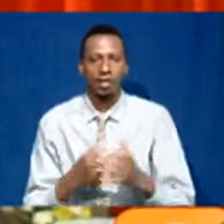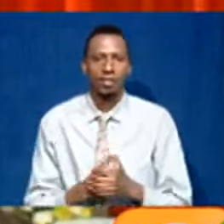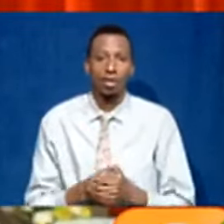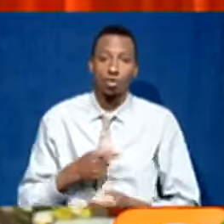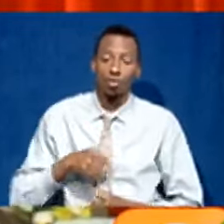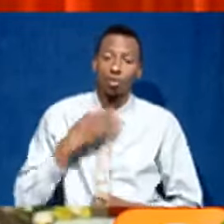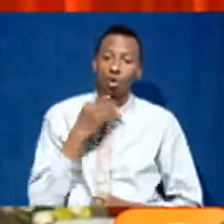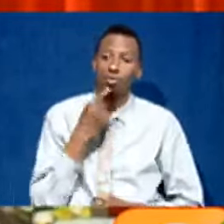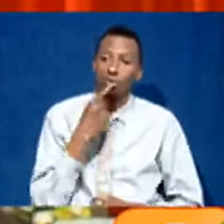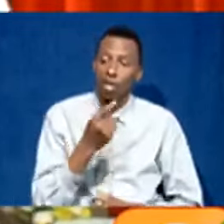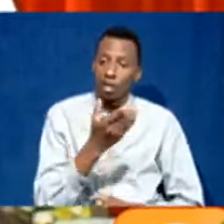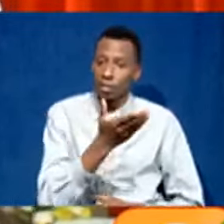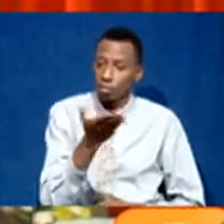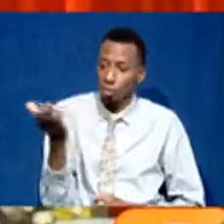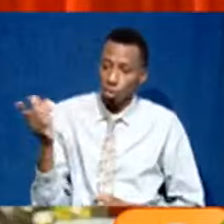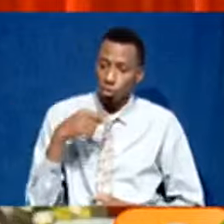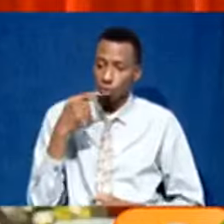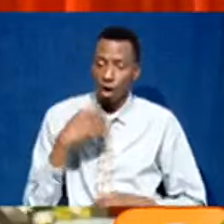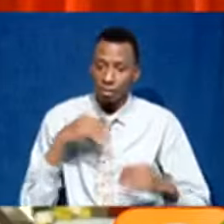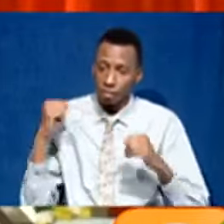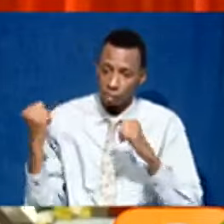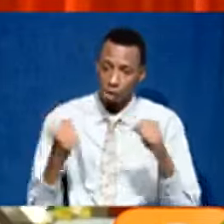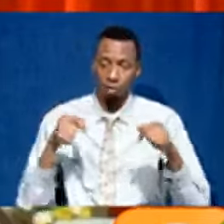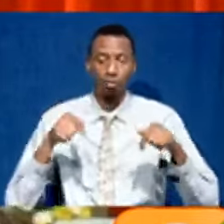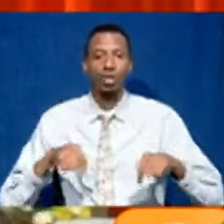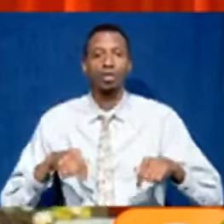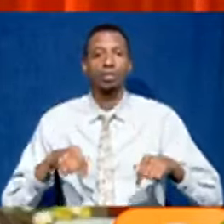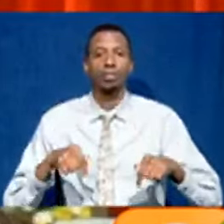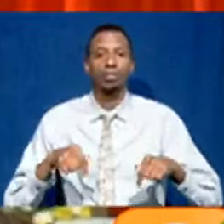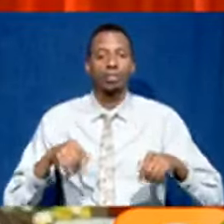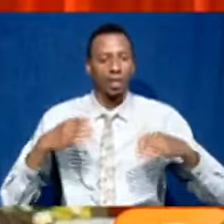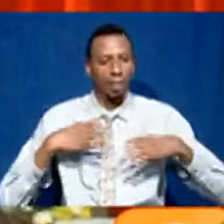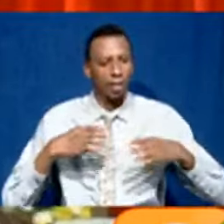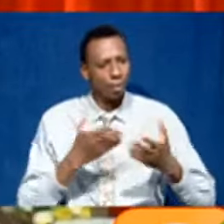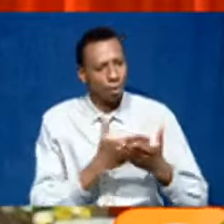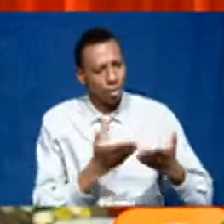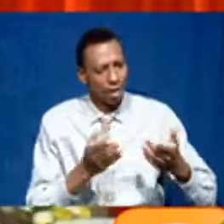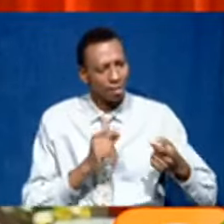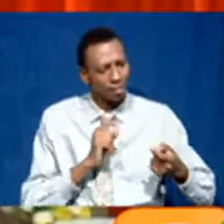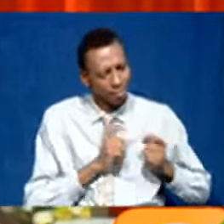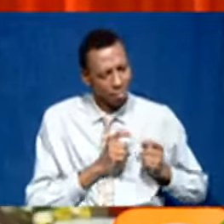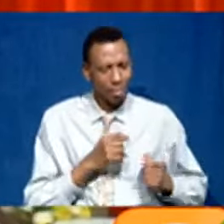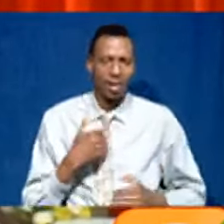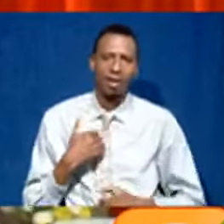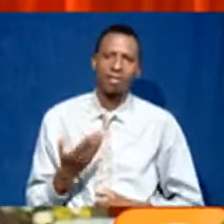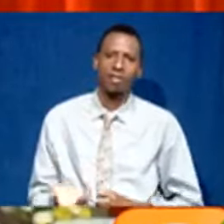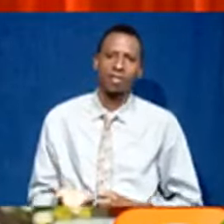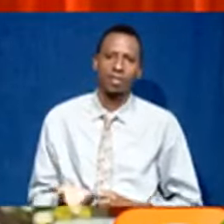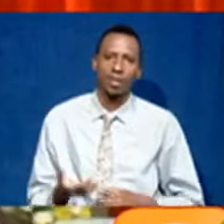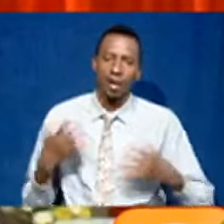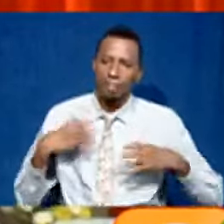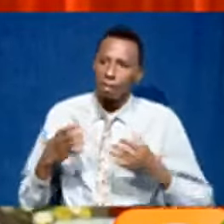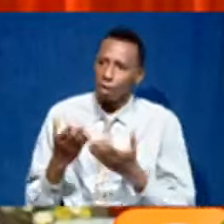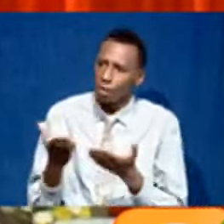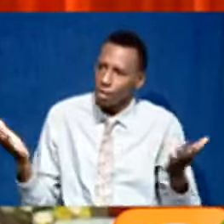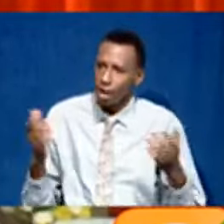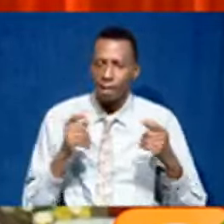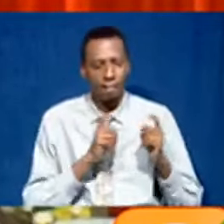tell those who are in power today, the people are hurting. The people are